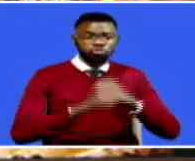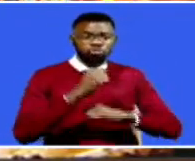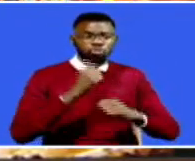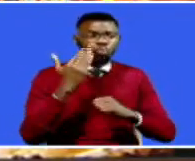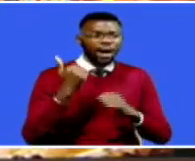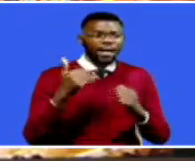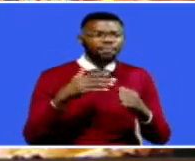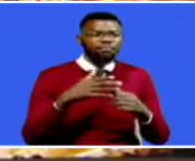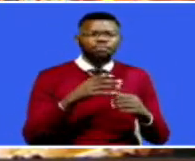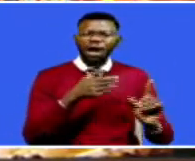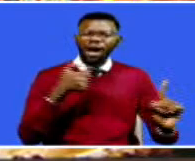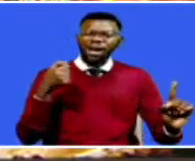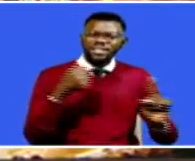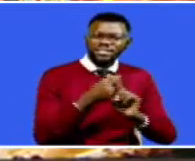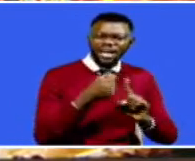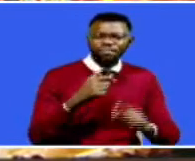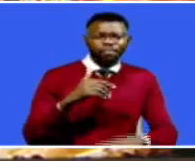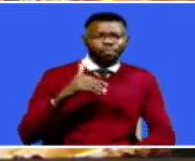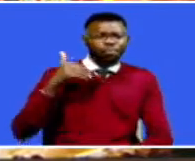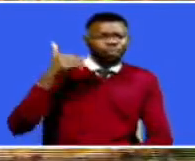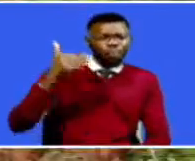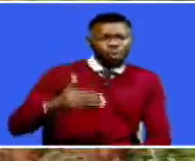mashambulizi yanaendelea kushuhudiwa kila mara.